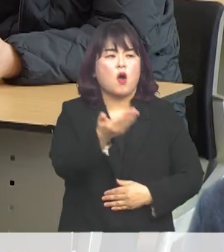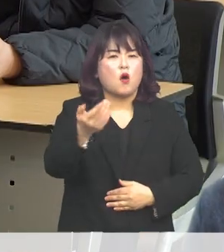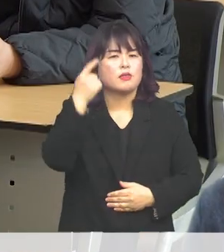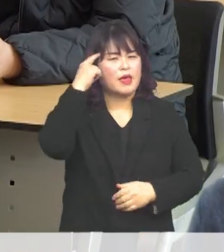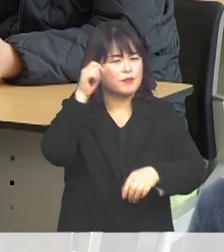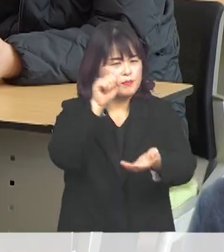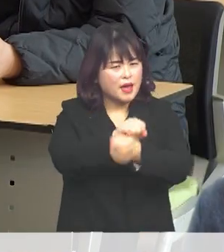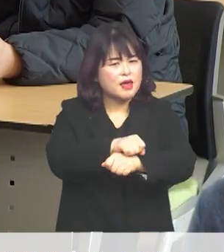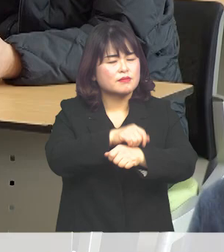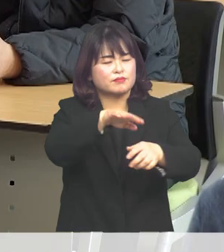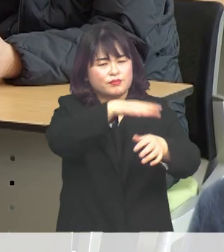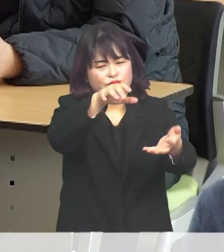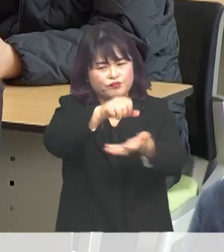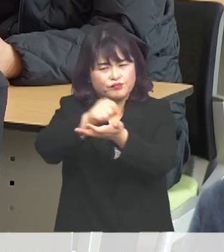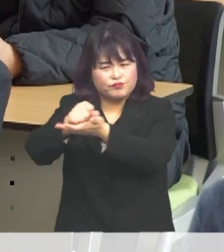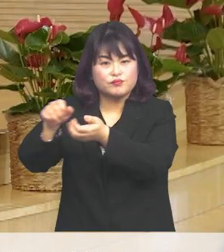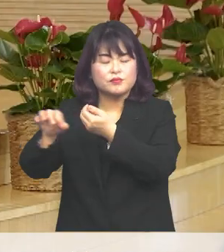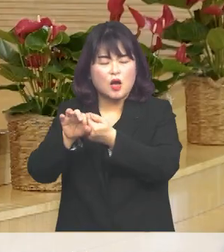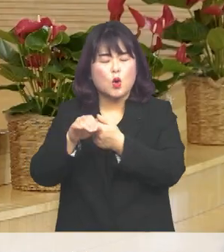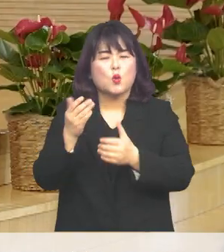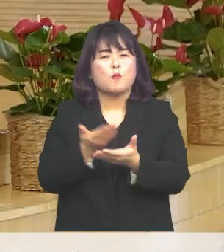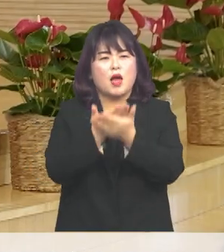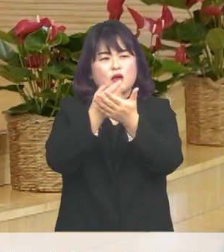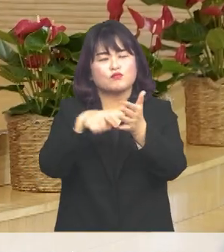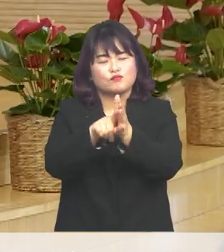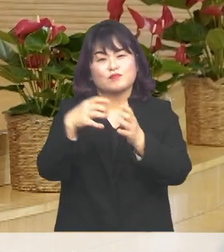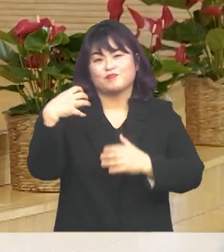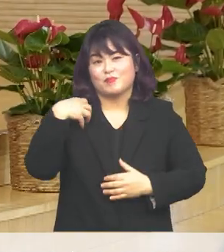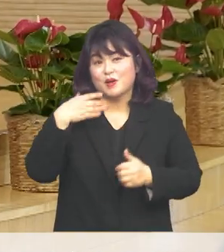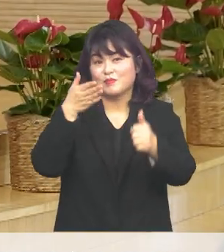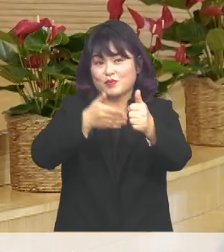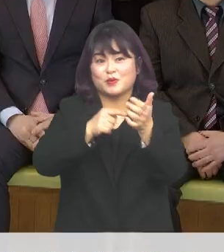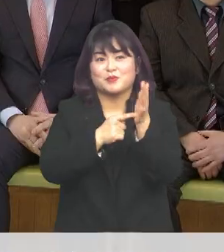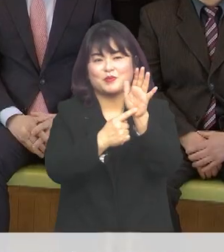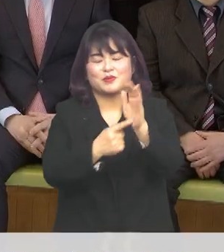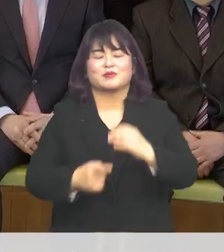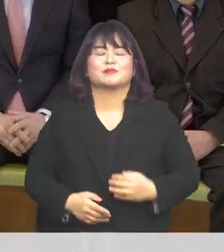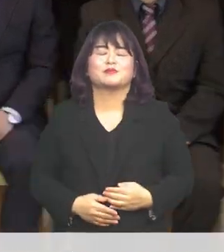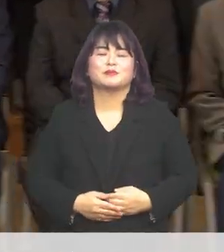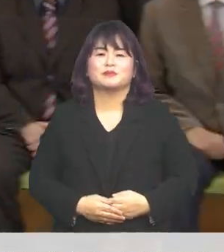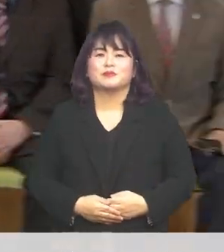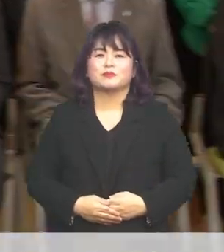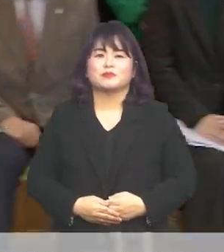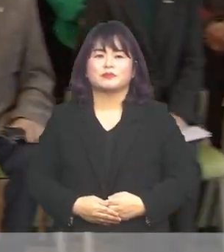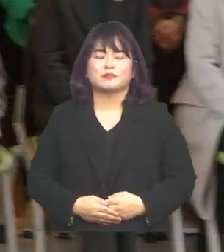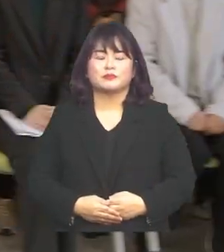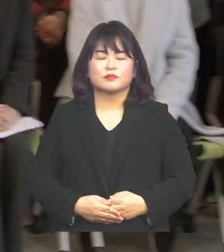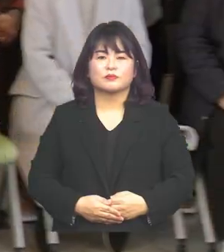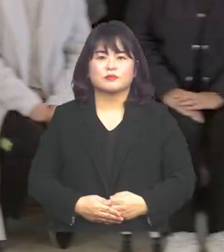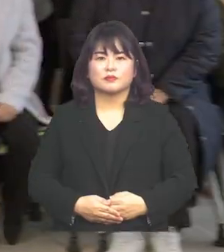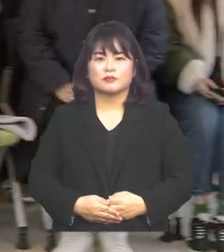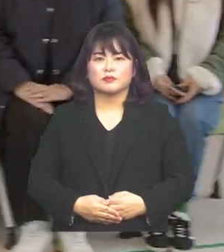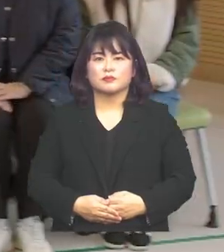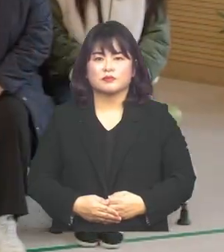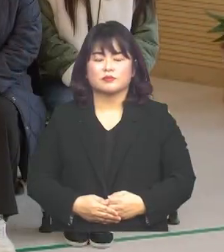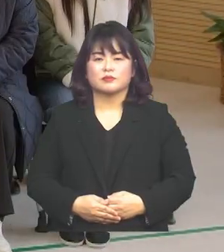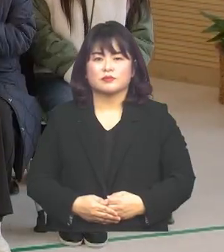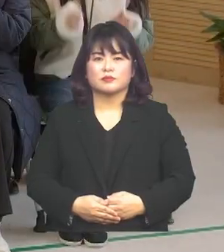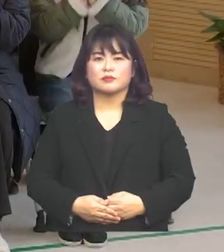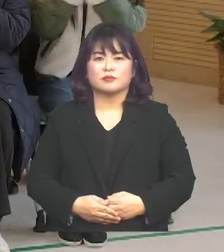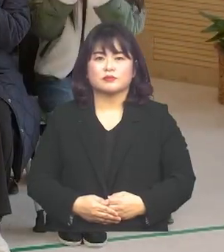여러분들도 지혜를 보태주시고 농업 발전에 큰 역할을 해주시기 바란다고 말했습니다.